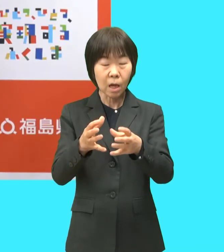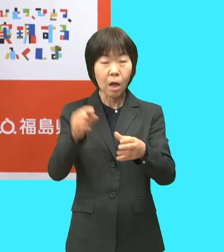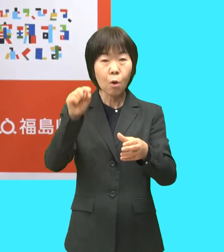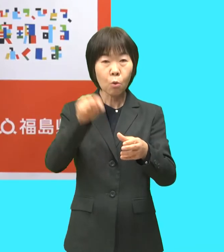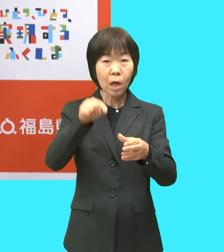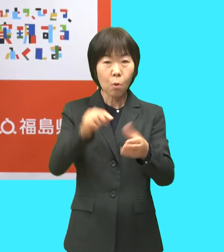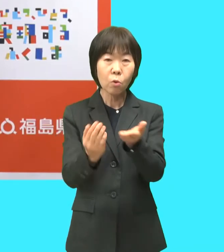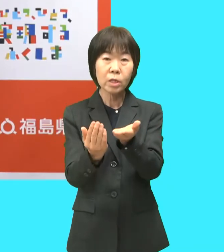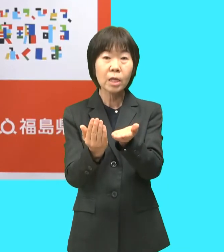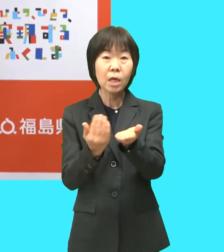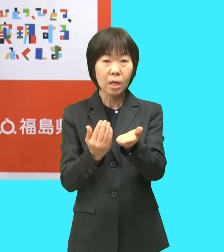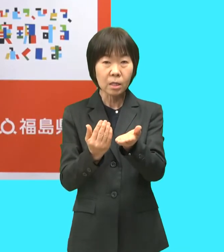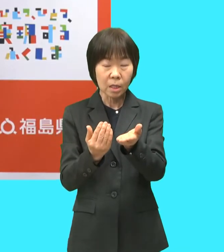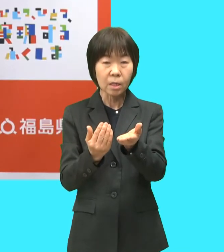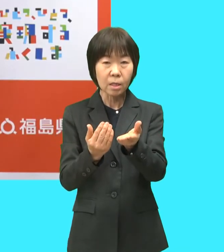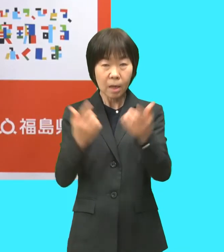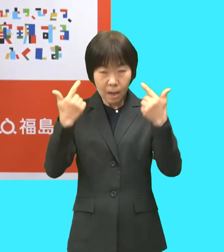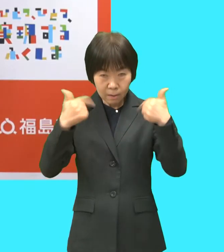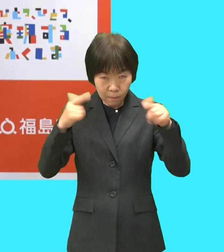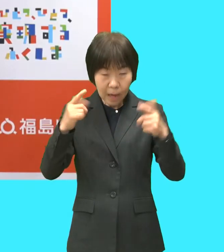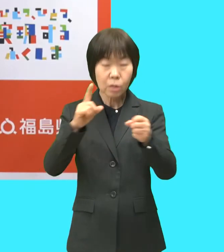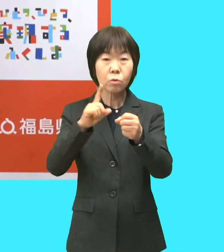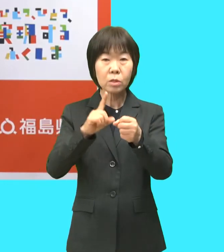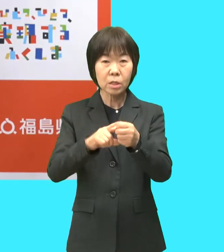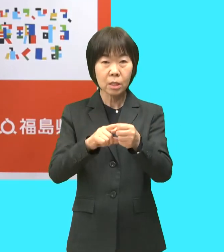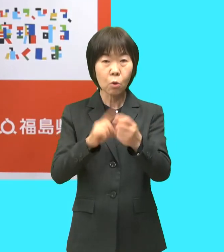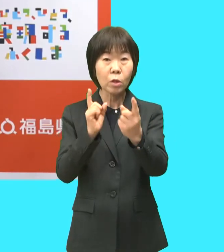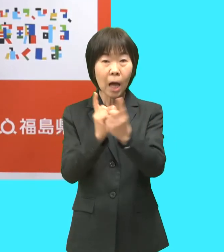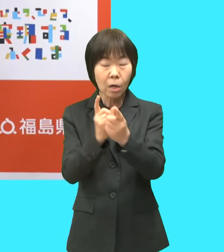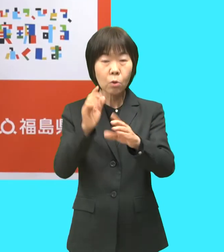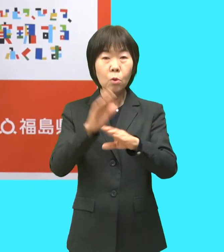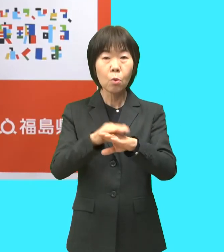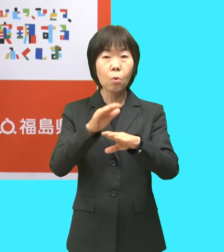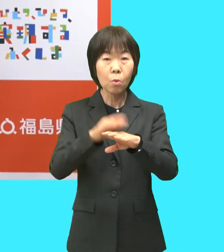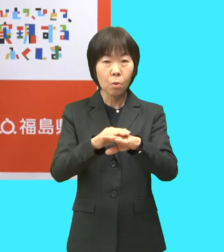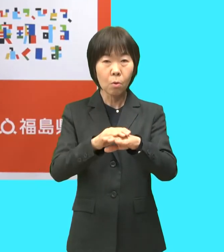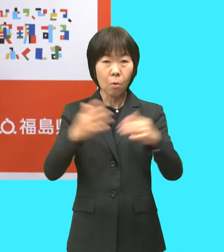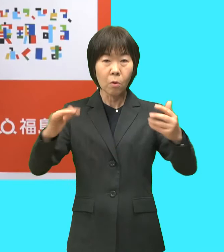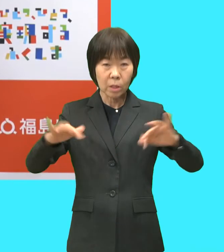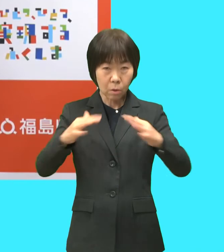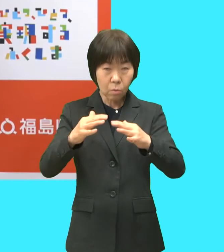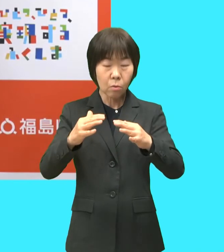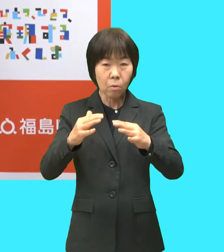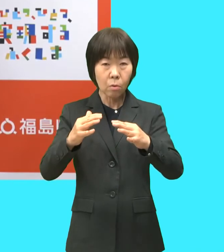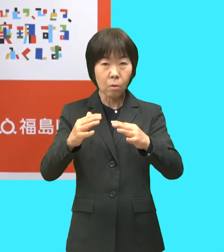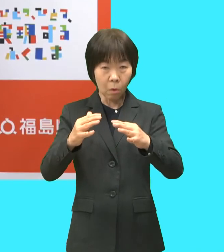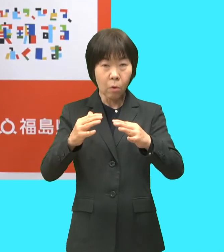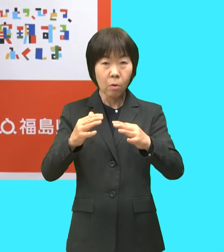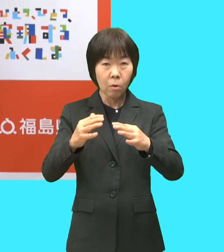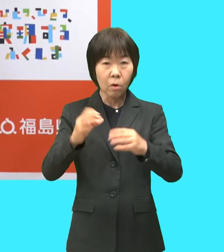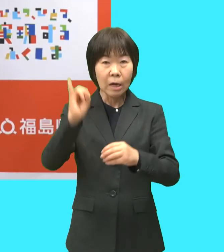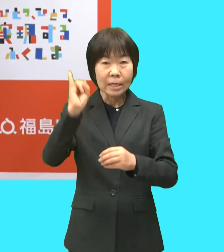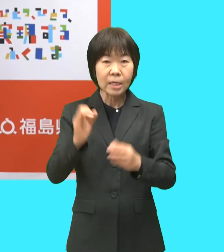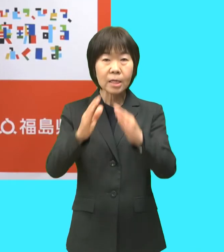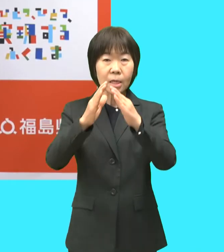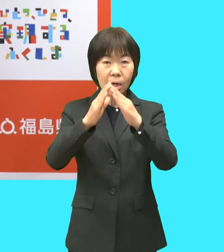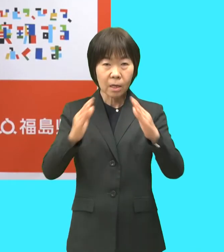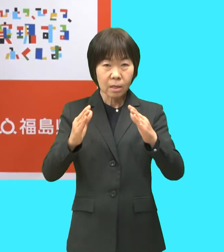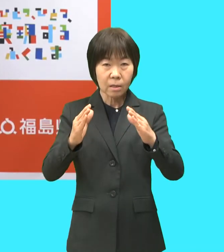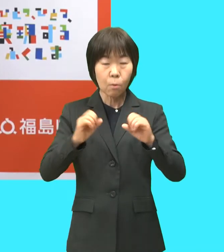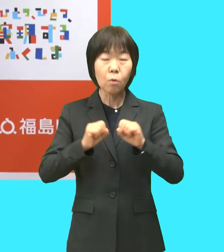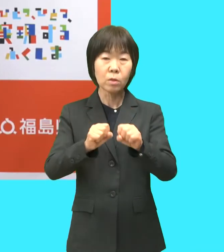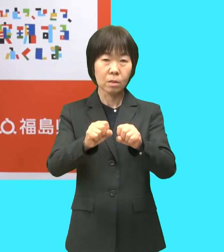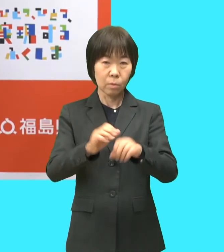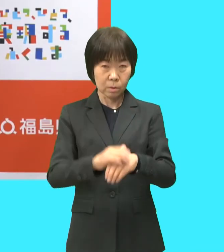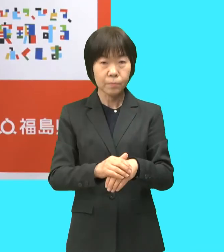前提にして各年各年今後どう対応するかという議論を県の委員会においても深めているところであ